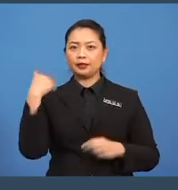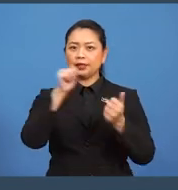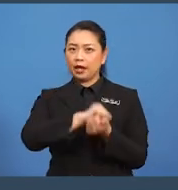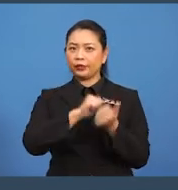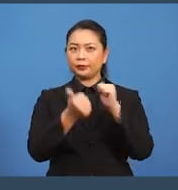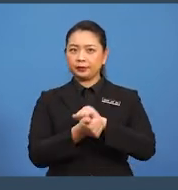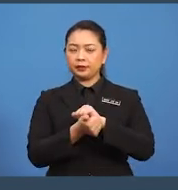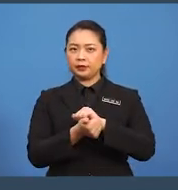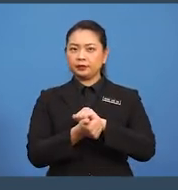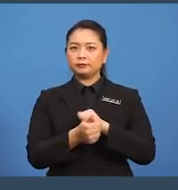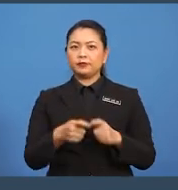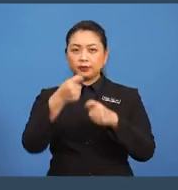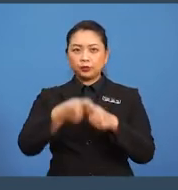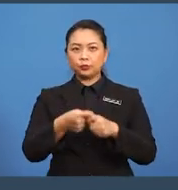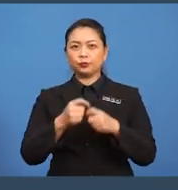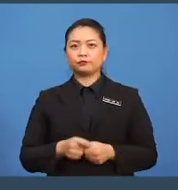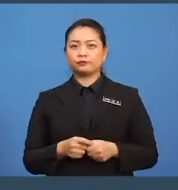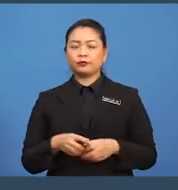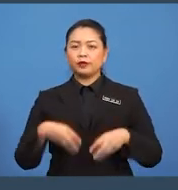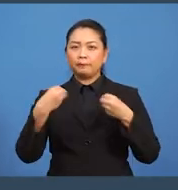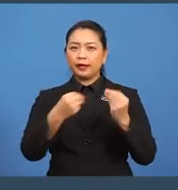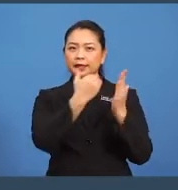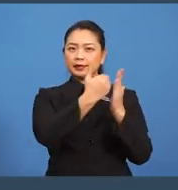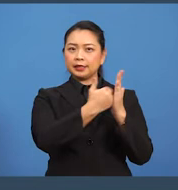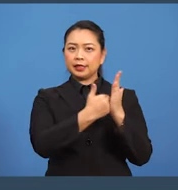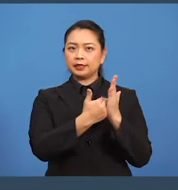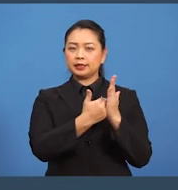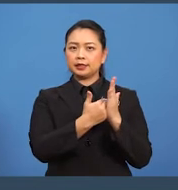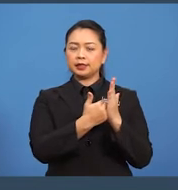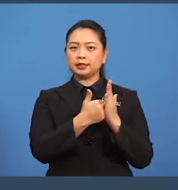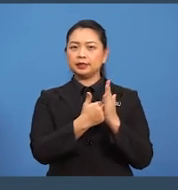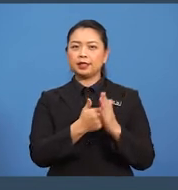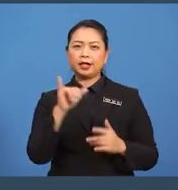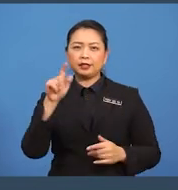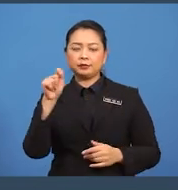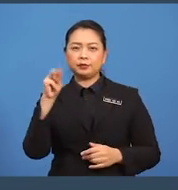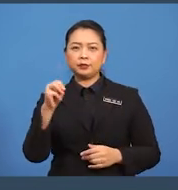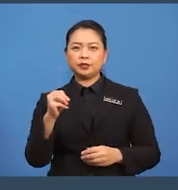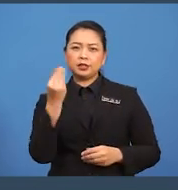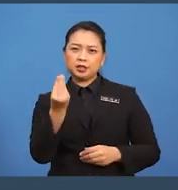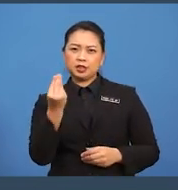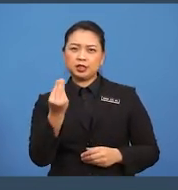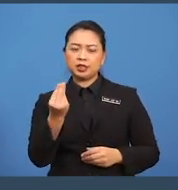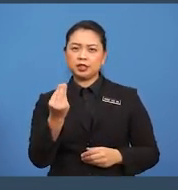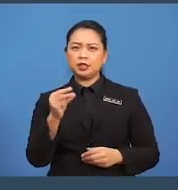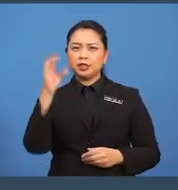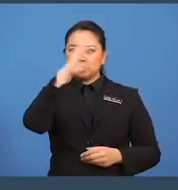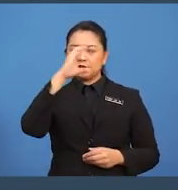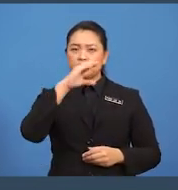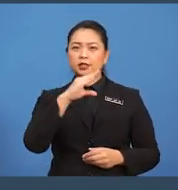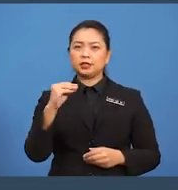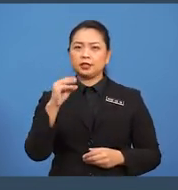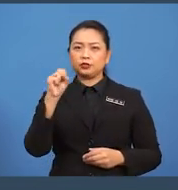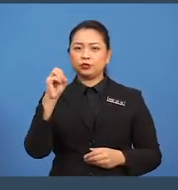mempunyai algoritma yang tertentu. Bagi senarai yang mempunyai item yang sedikit, kaedah search dan